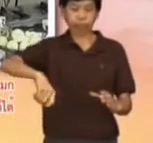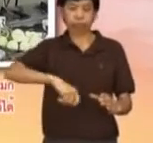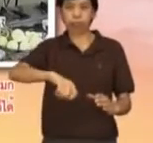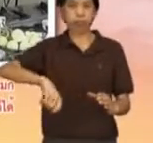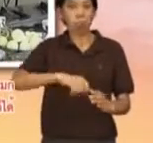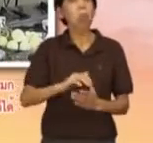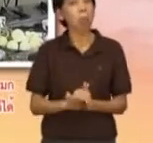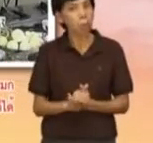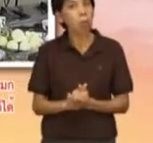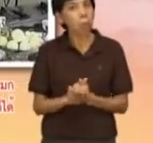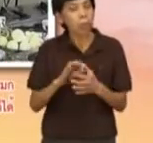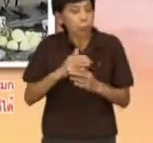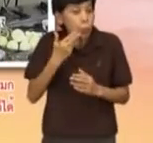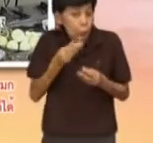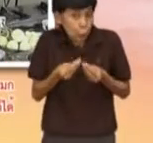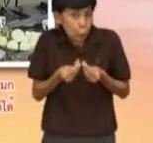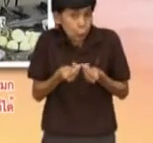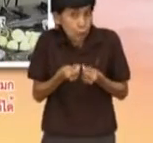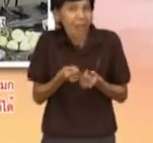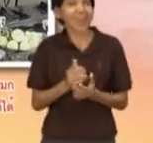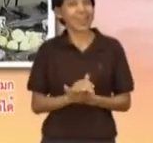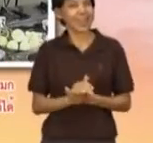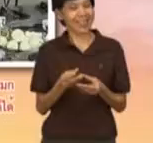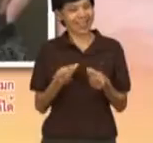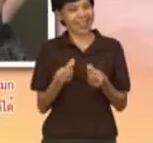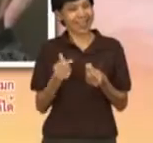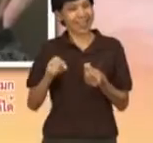อันนี้เป็นส่วนของเครื่องแกงละเอียดไงคะก็เลยนะ